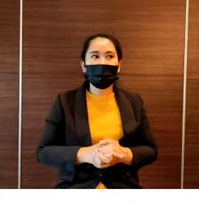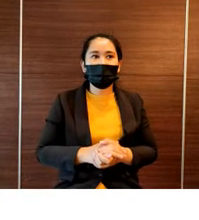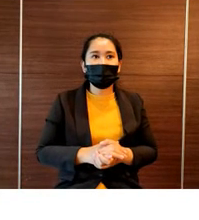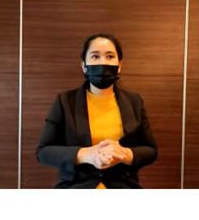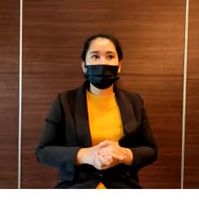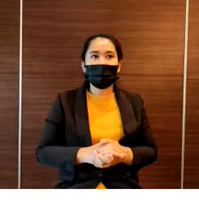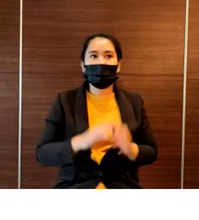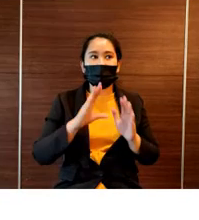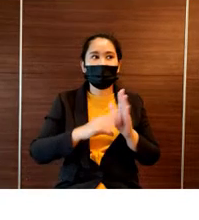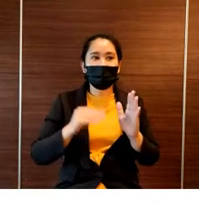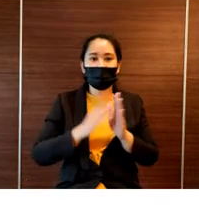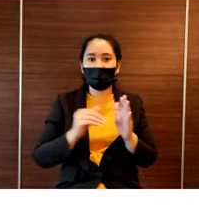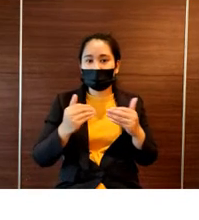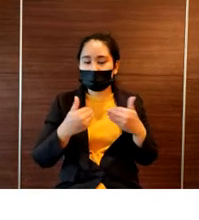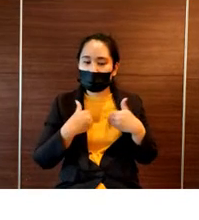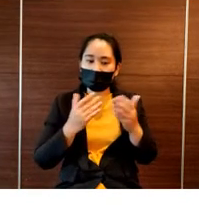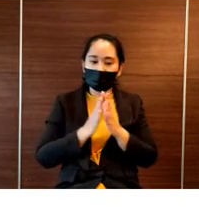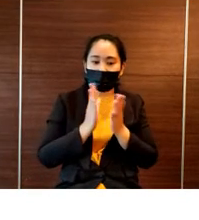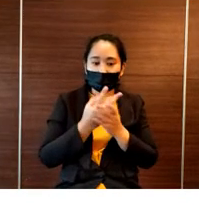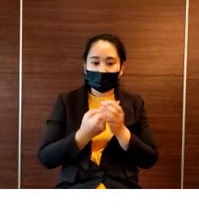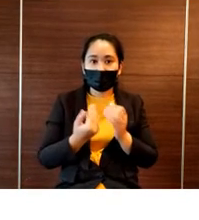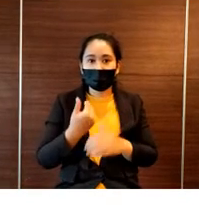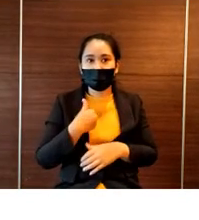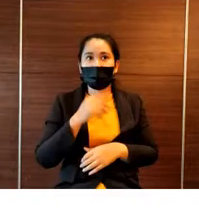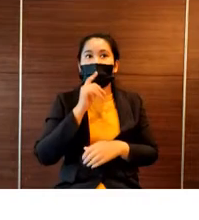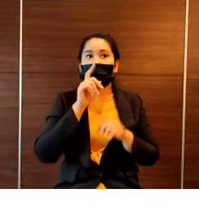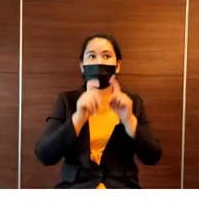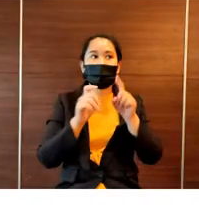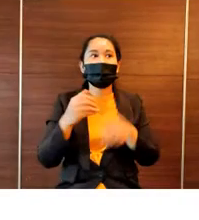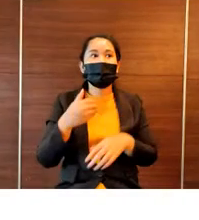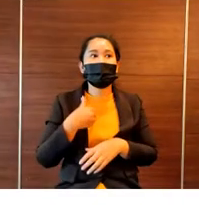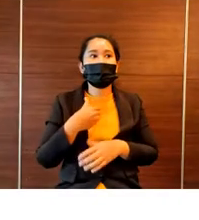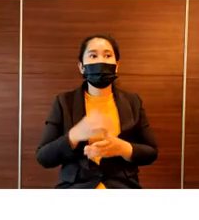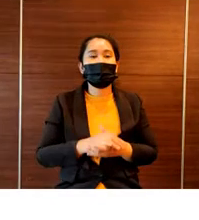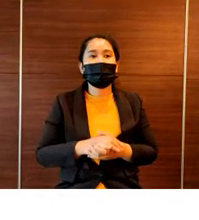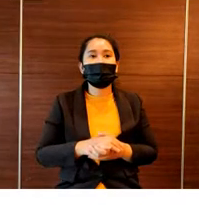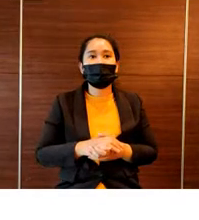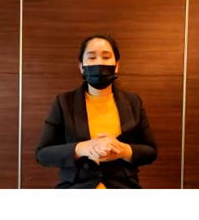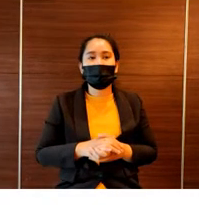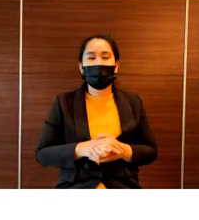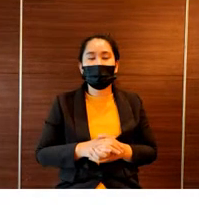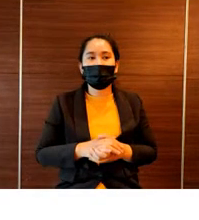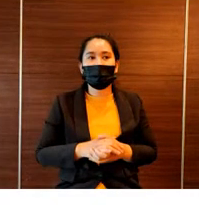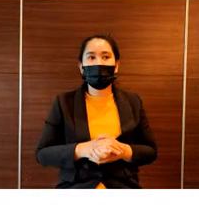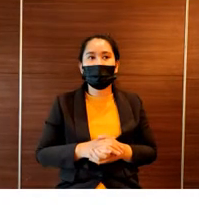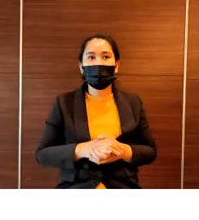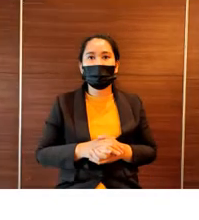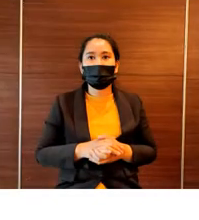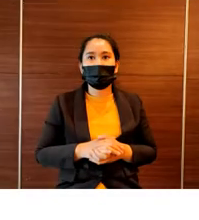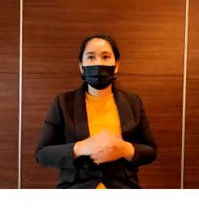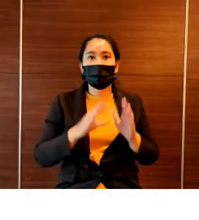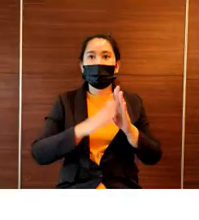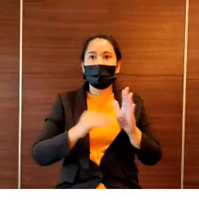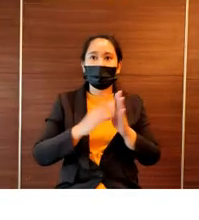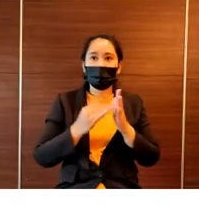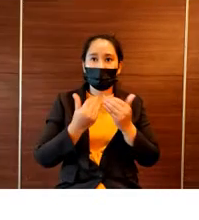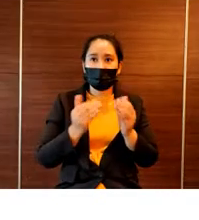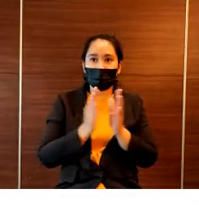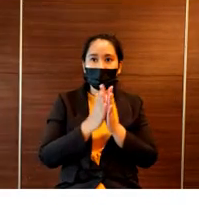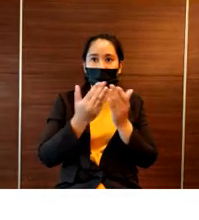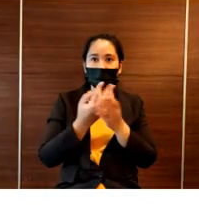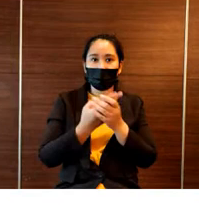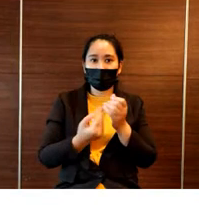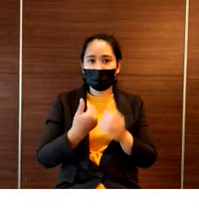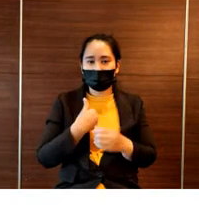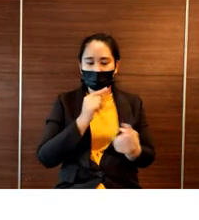ไหมอ่ะอบรมหรือเปล่าอันนี้แอบถามแอบมีคนถามมาค่ะมีคู่มือไหมคะอบรมเรื่องแบบนี้อยากทำจังเลยอ่ะ